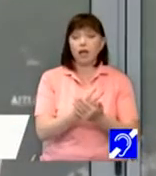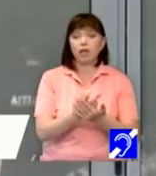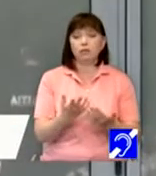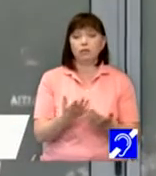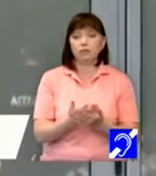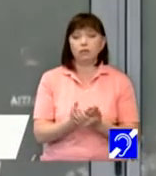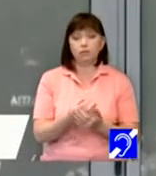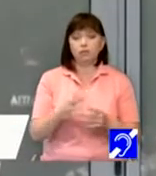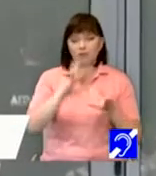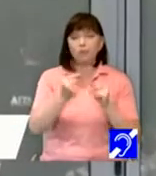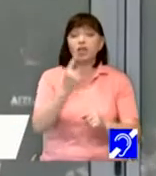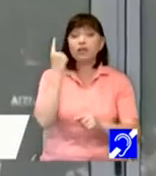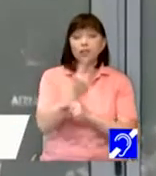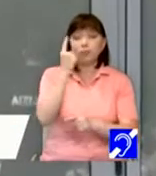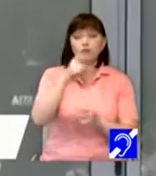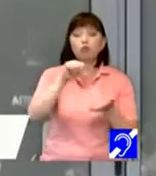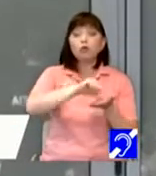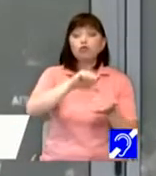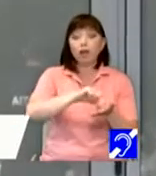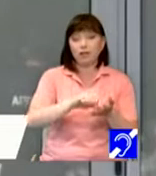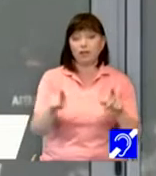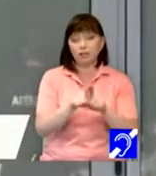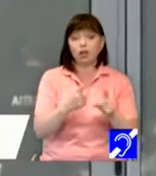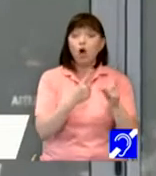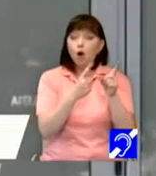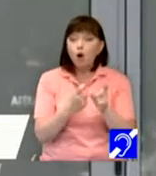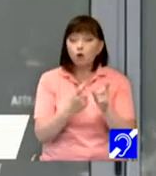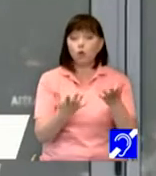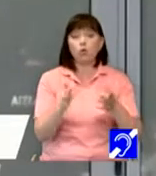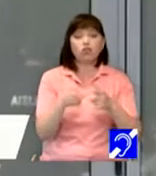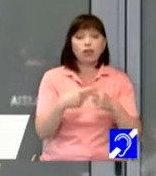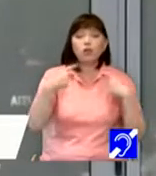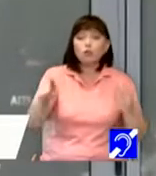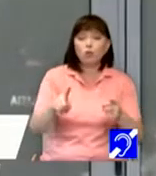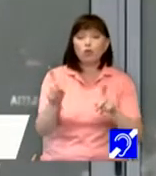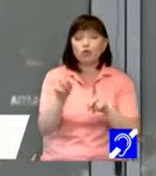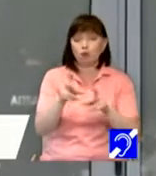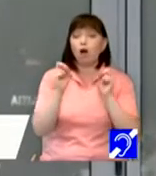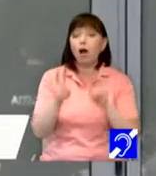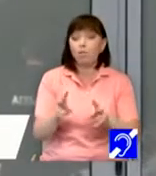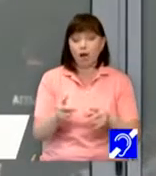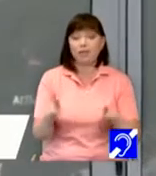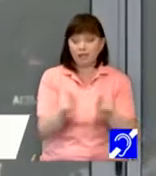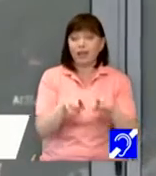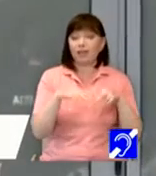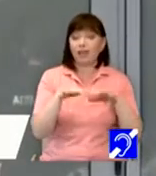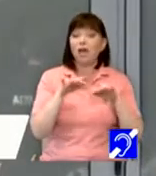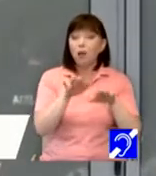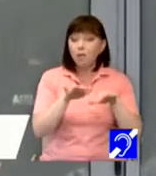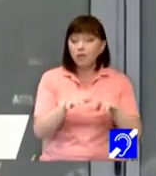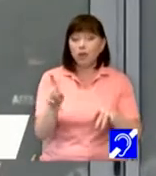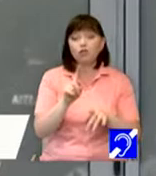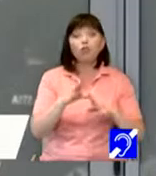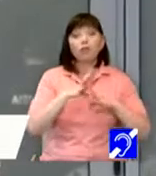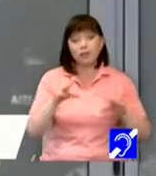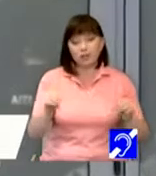general, este interzis participarea acestora cu arme sau alte obiecte interzise la aceste manifestații pentru a